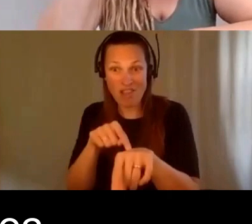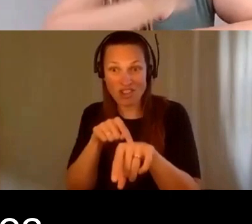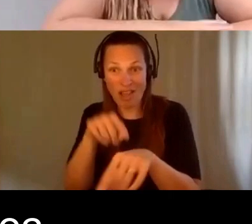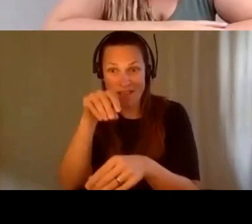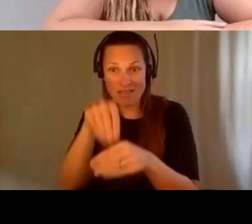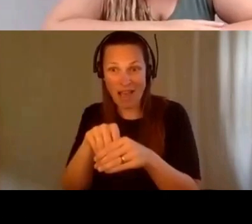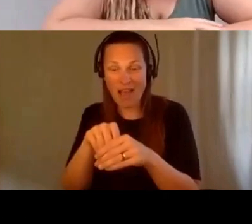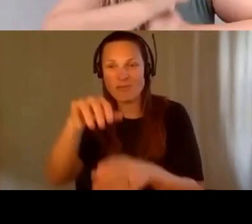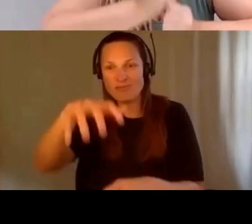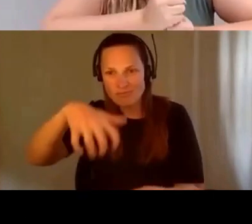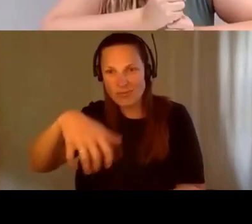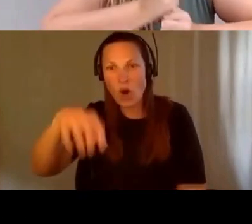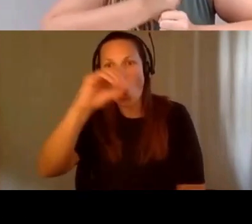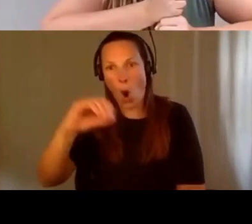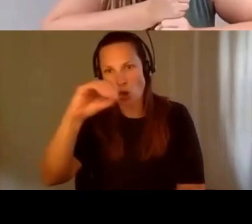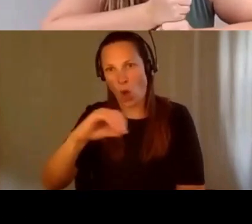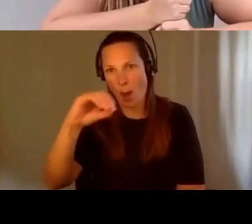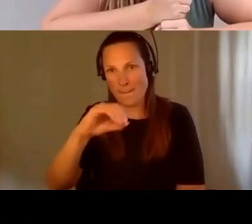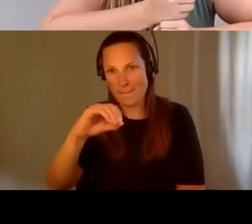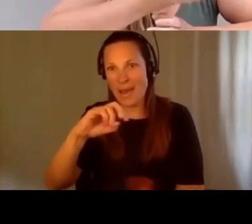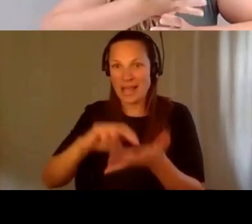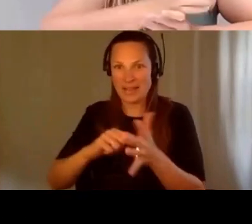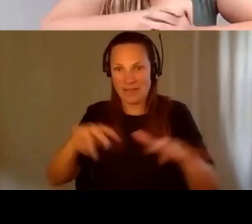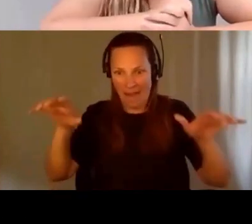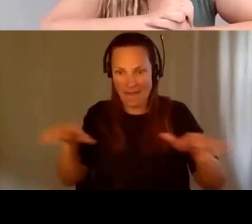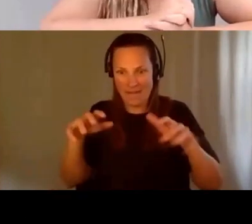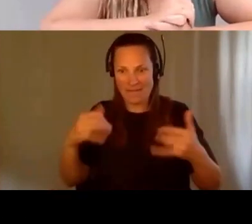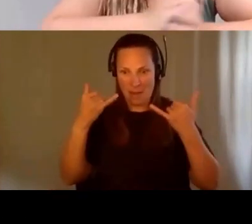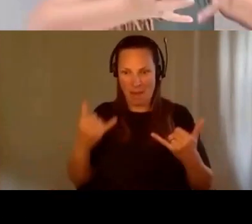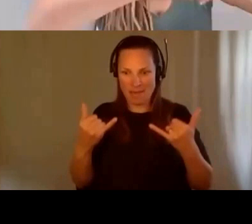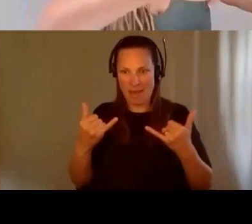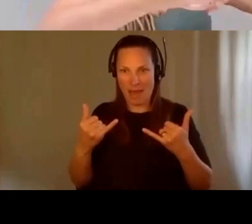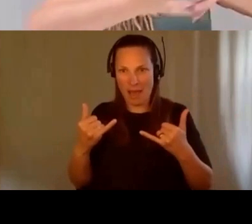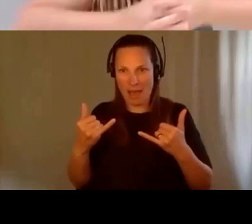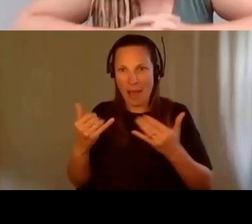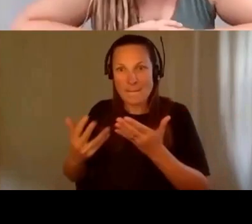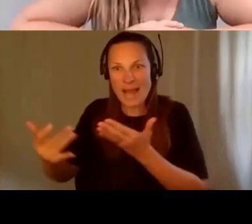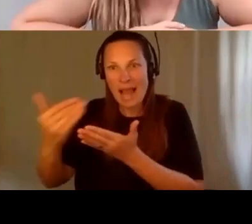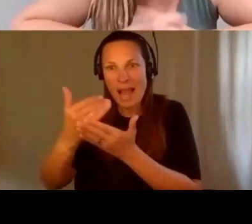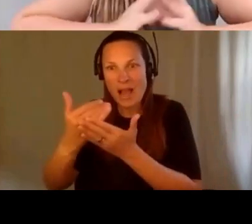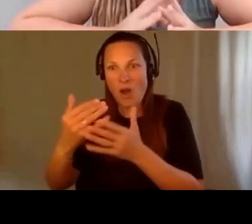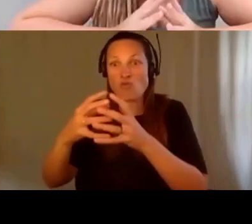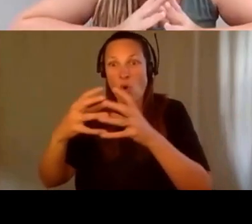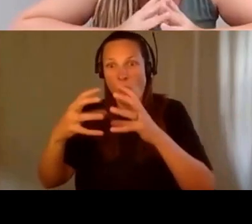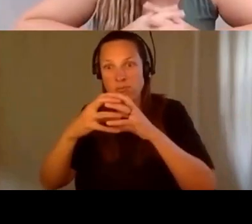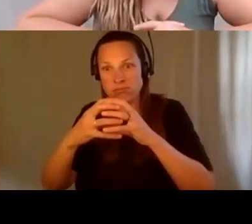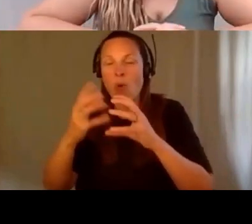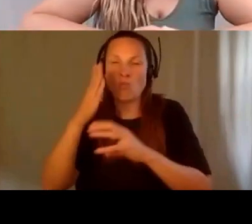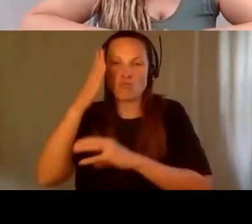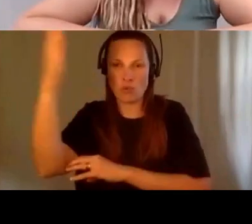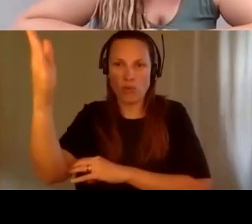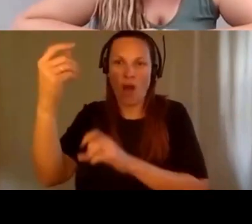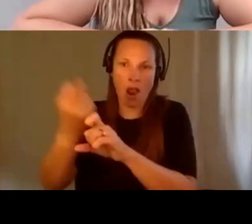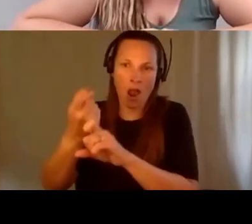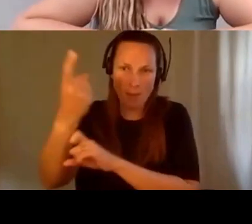récolter plus tard. Donc, on investit en octobre et on va récolter du gros ail plus tard. Donc, une